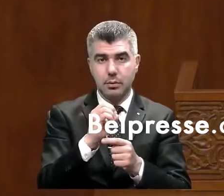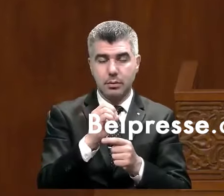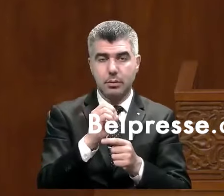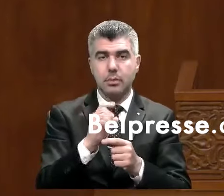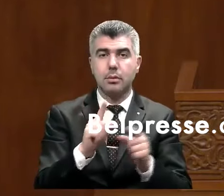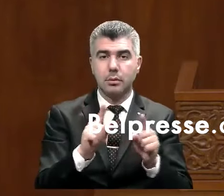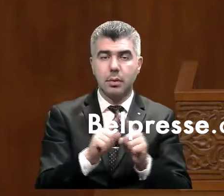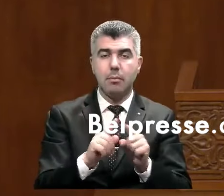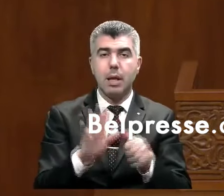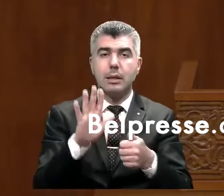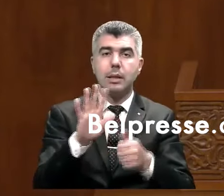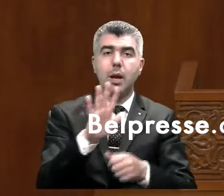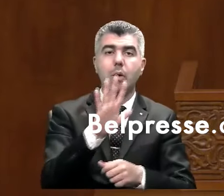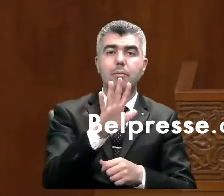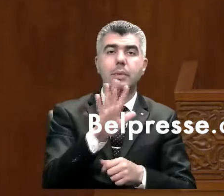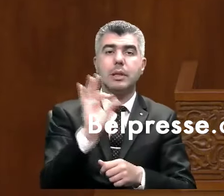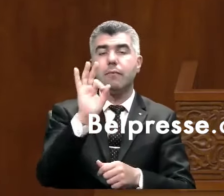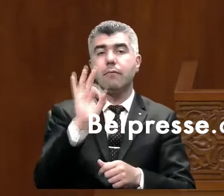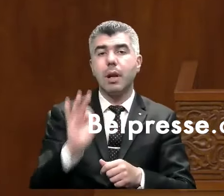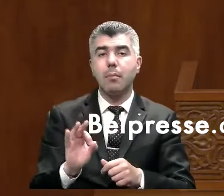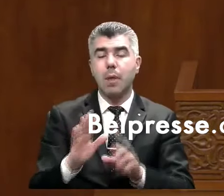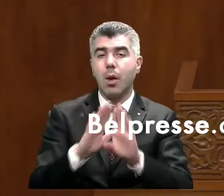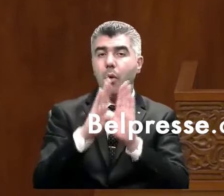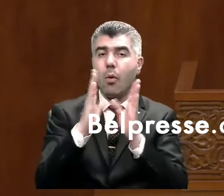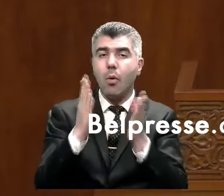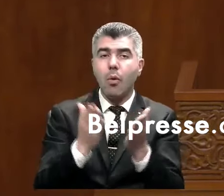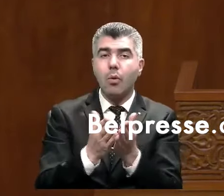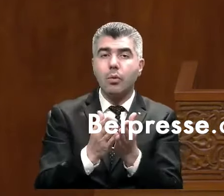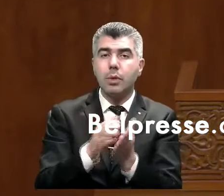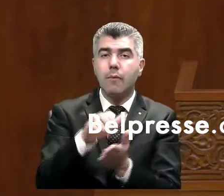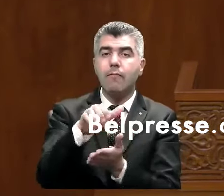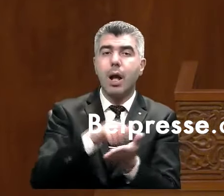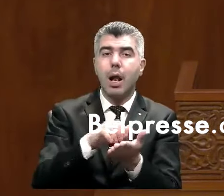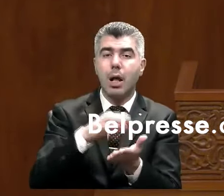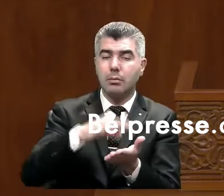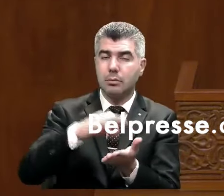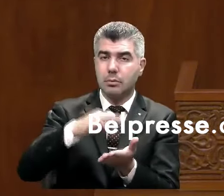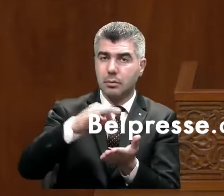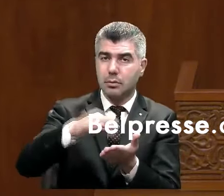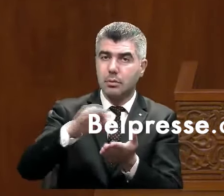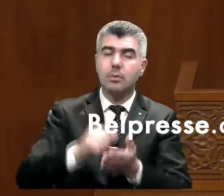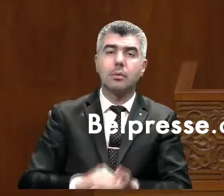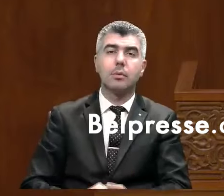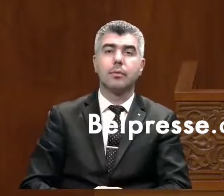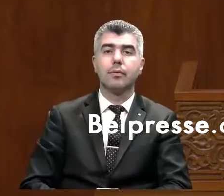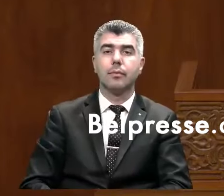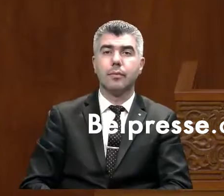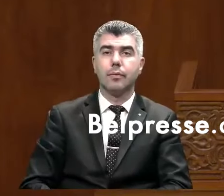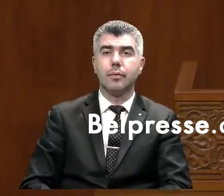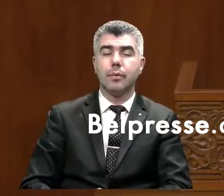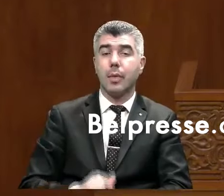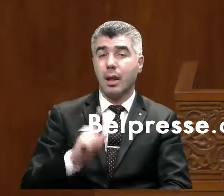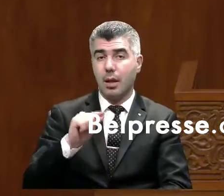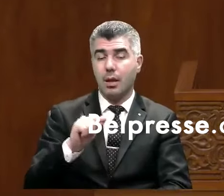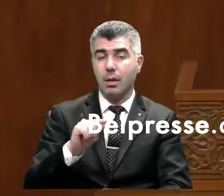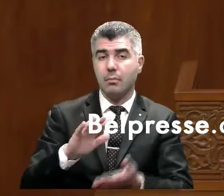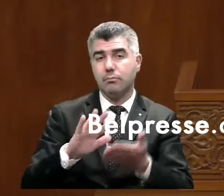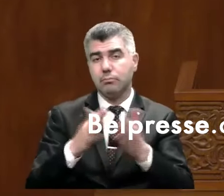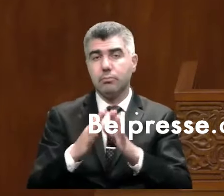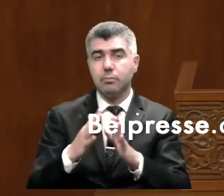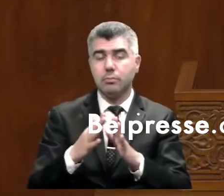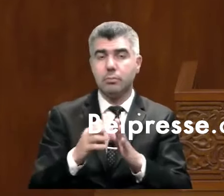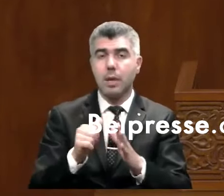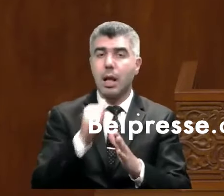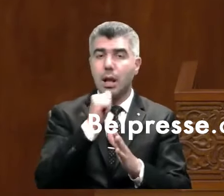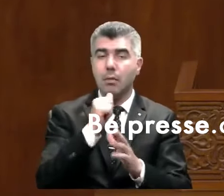الغرب 56% من المساحه الاجماليه لدوائر الرا الكبير وخصت لها حصص مائيه